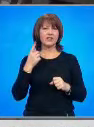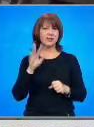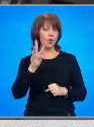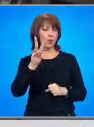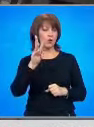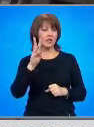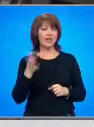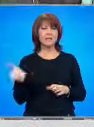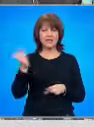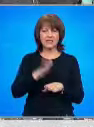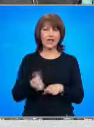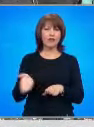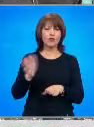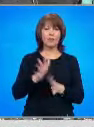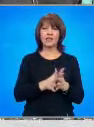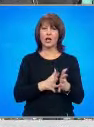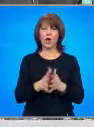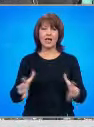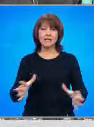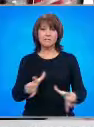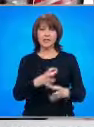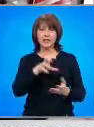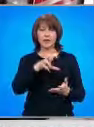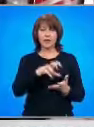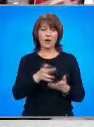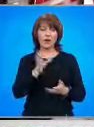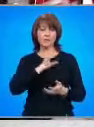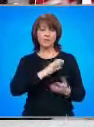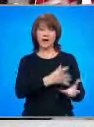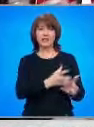3, има затрупани хора. Спасителни екипи успяха да извадят